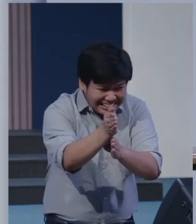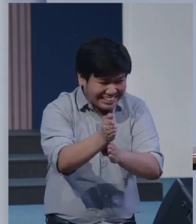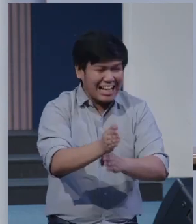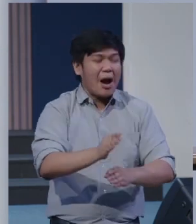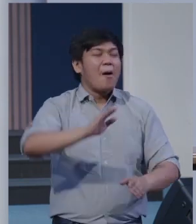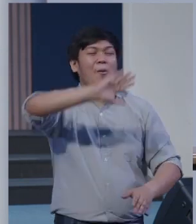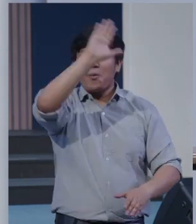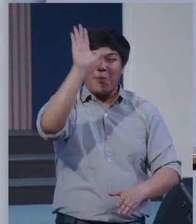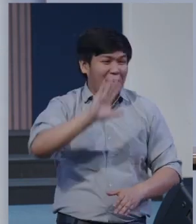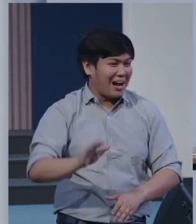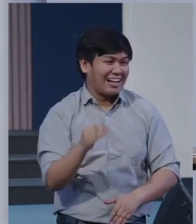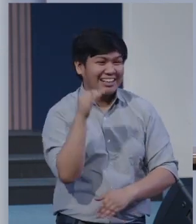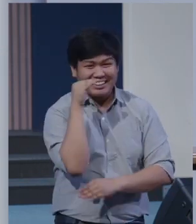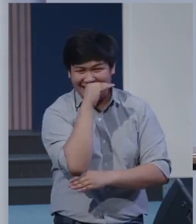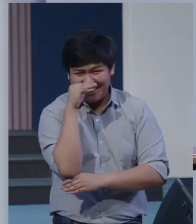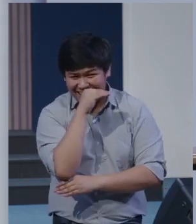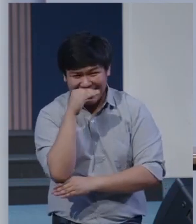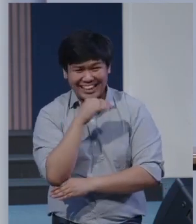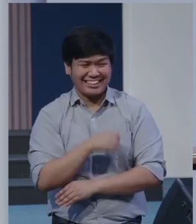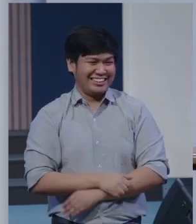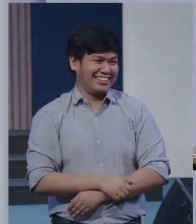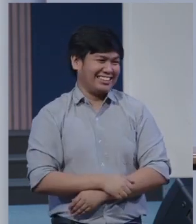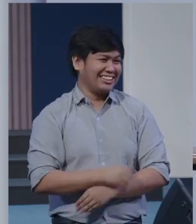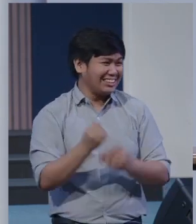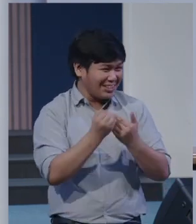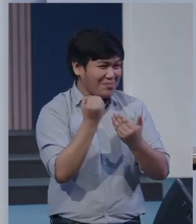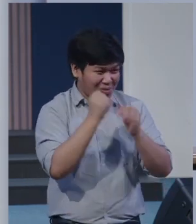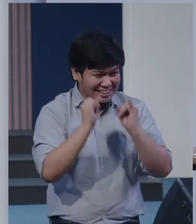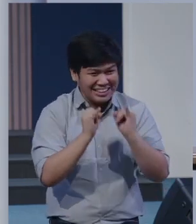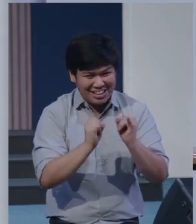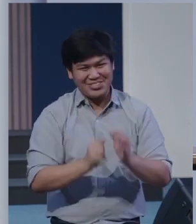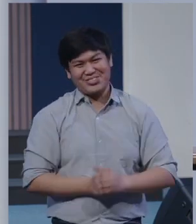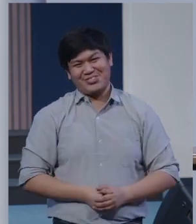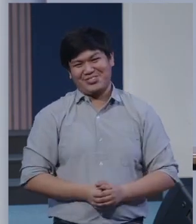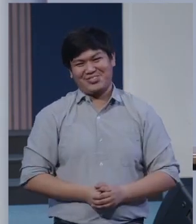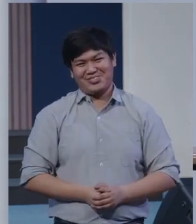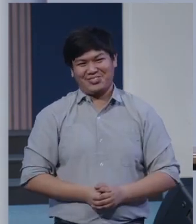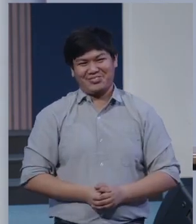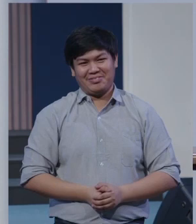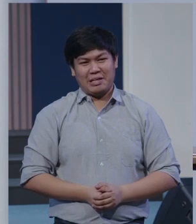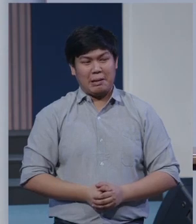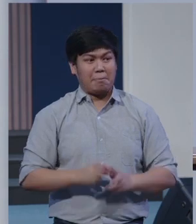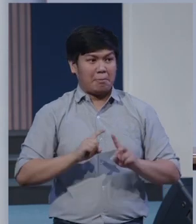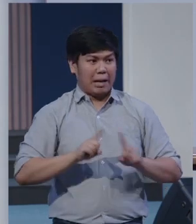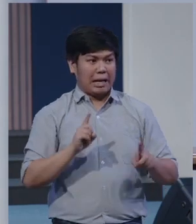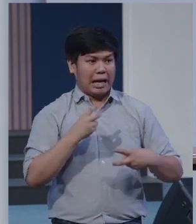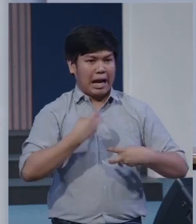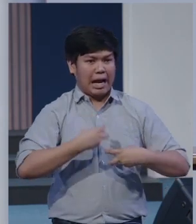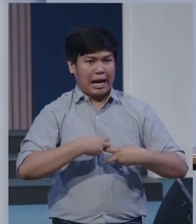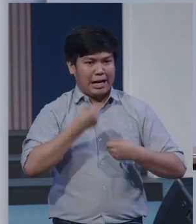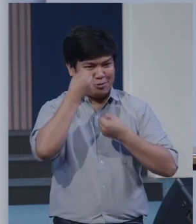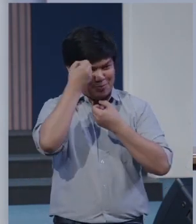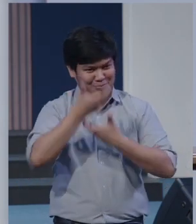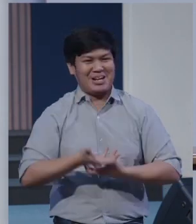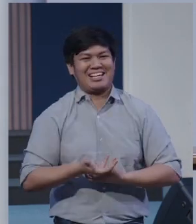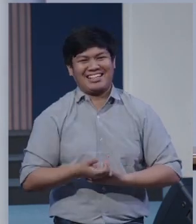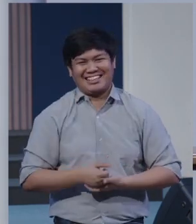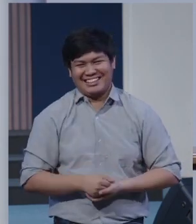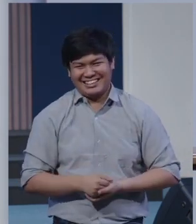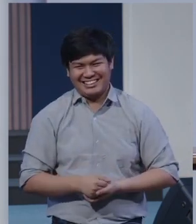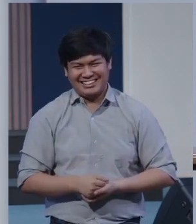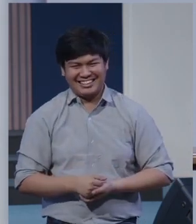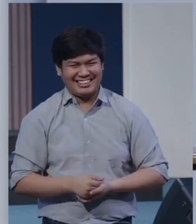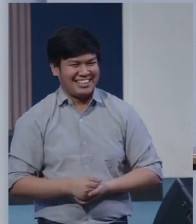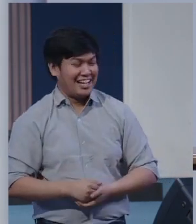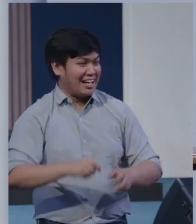another Hwag magbulaan Hwag magsinungaling sa isa't isa madiin sa konteksto ng